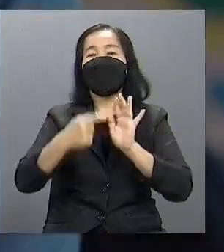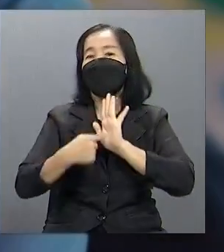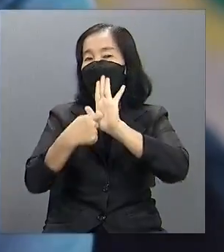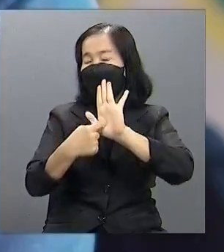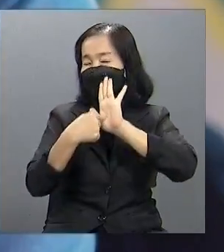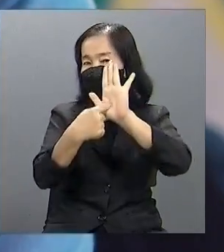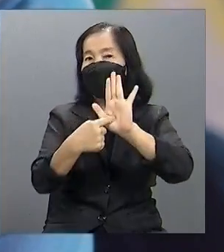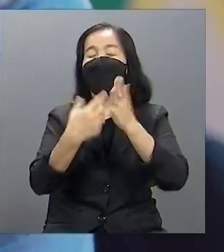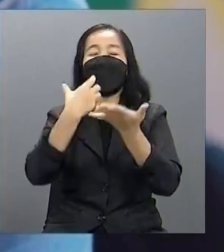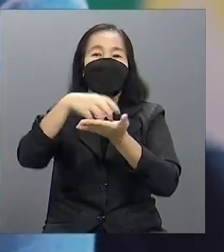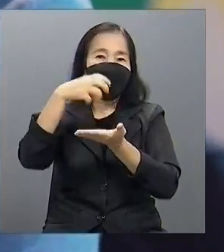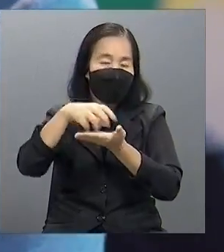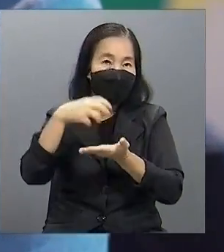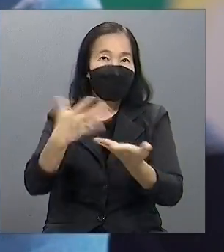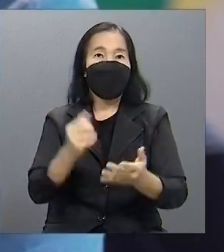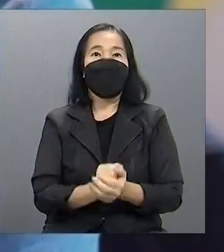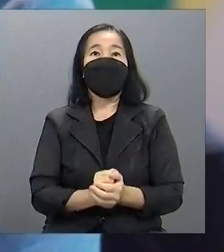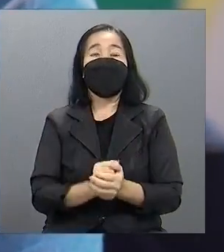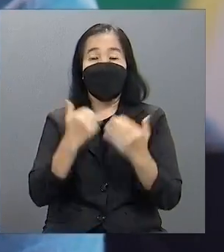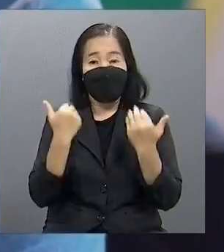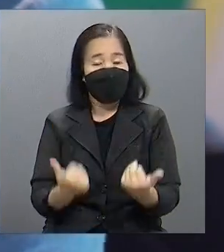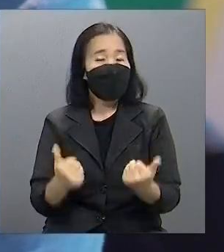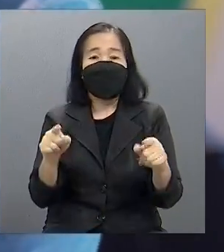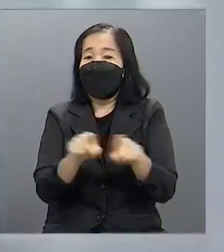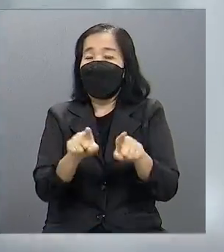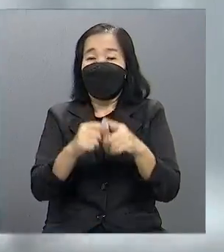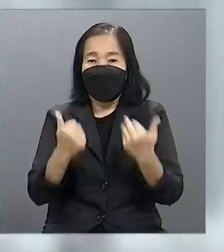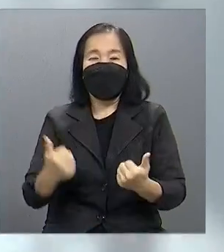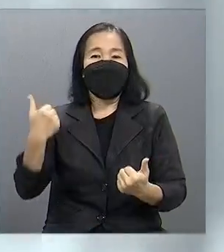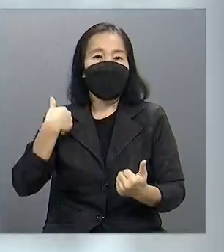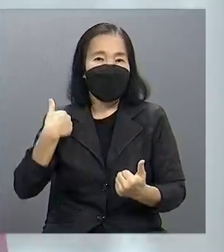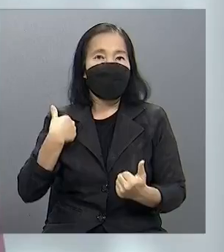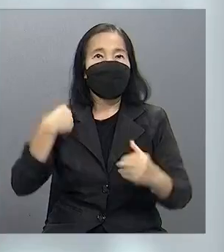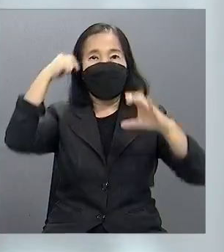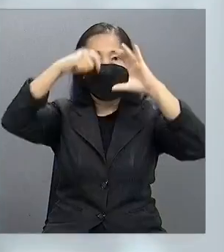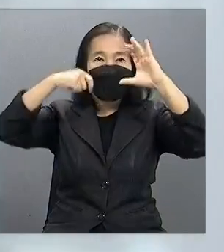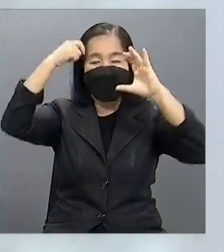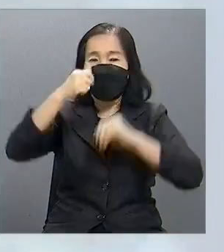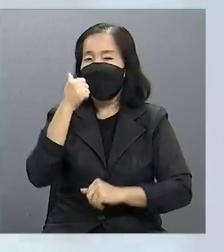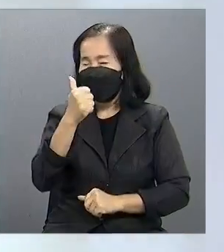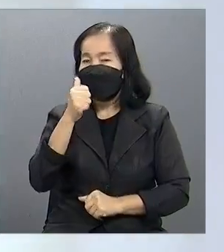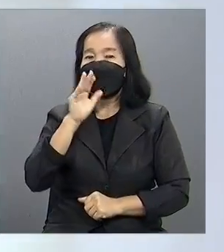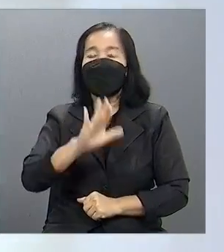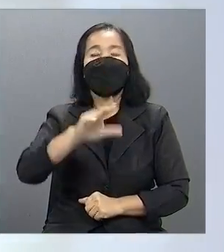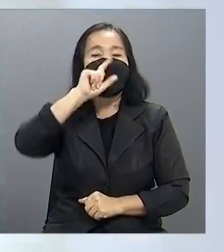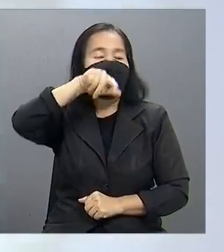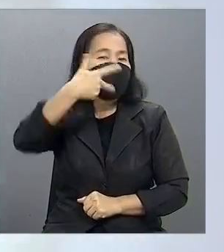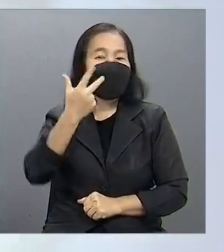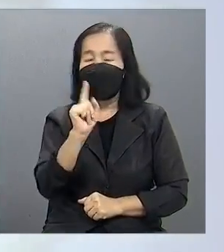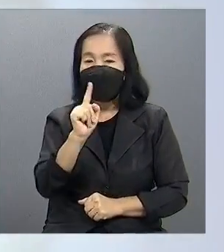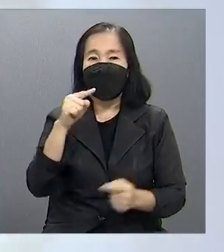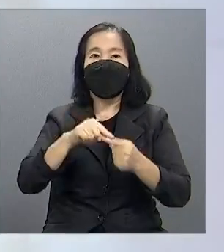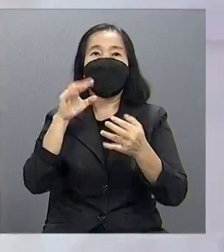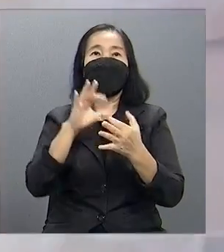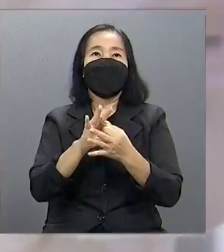จแล้ววันนี้ก็เช่นเดียวกันนะคะพี่ต๊อบ วันนี้มีละครน้ำดีจากไทย PBS อีก1เรื่องมาฝากคุณผู้ชมเป็นเรื่องราวเกี่ยวกับการสื่อถึงการ